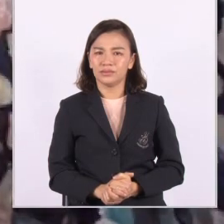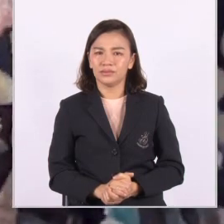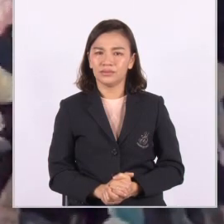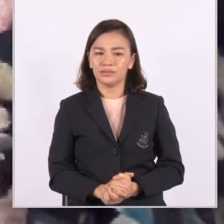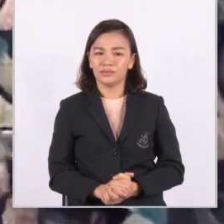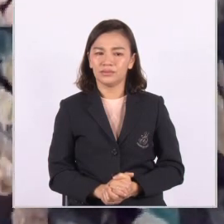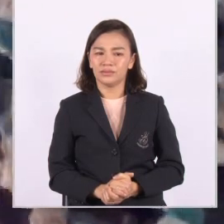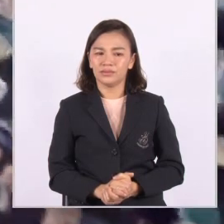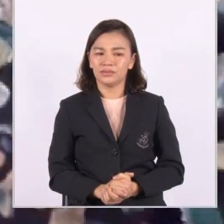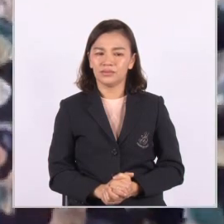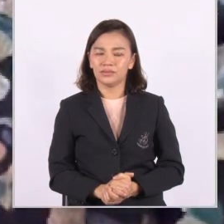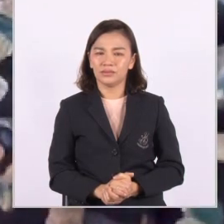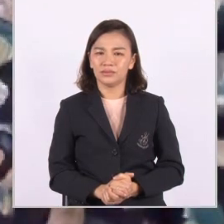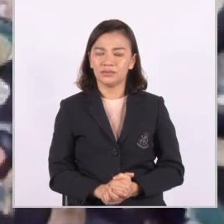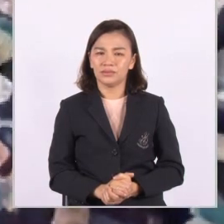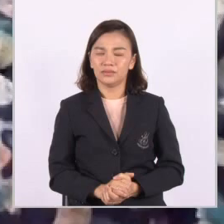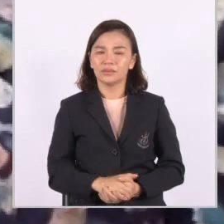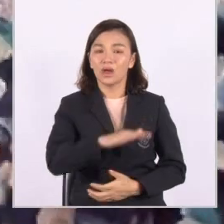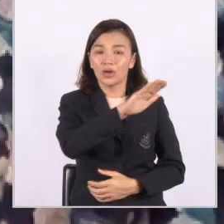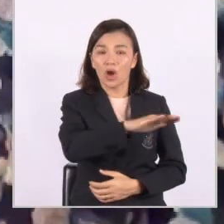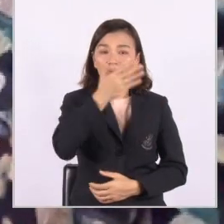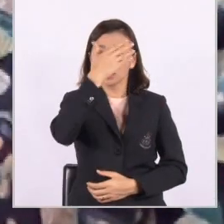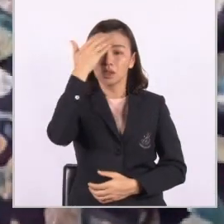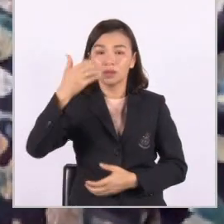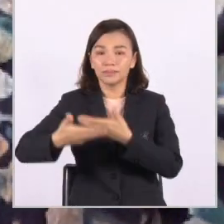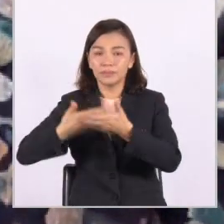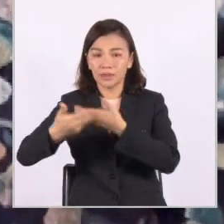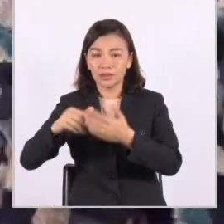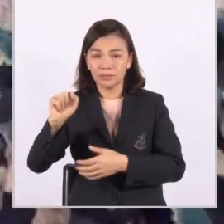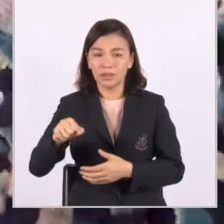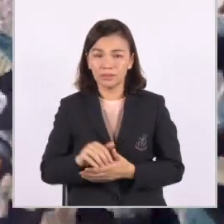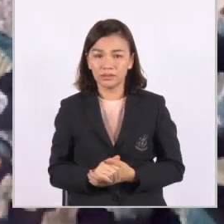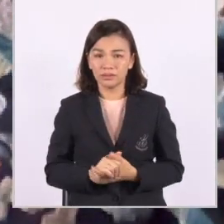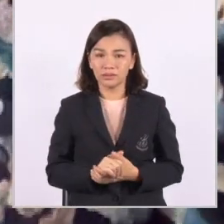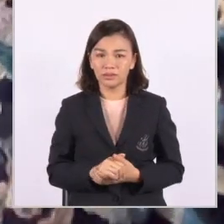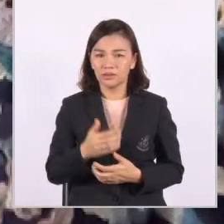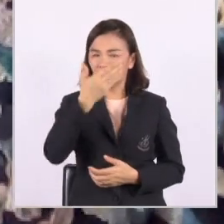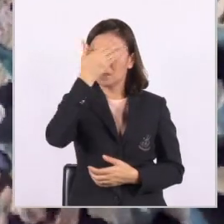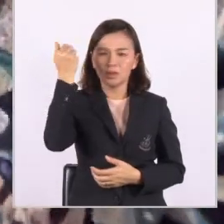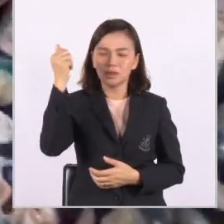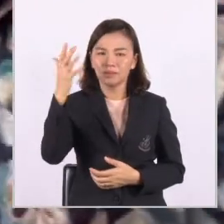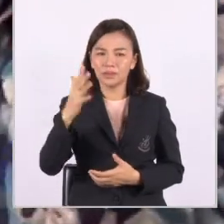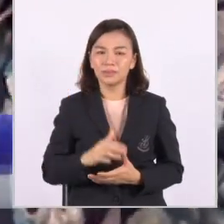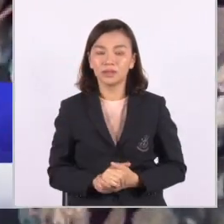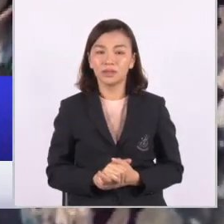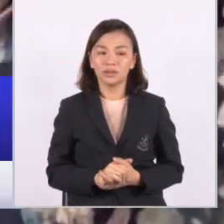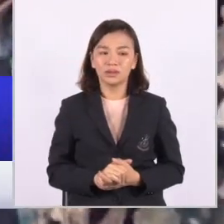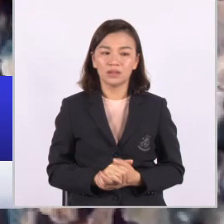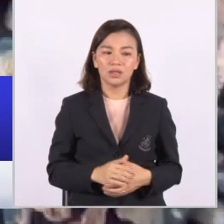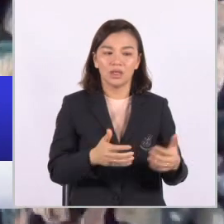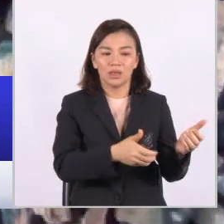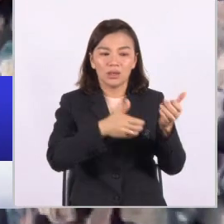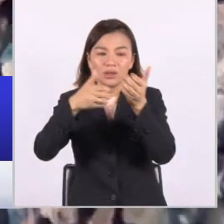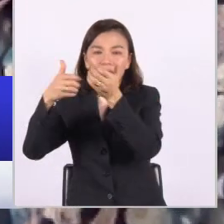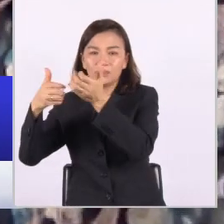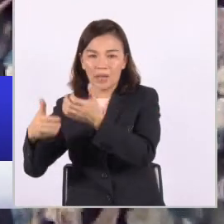ลืมน้องไว้เนี่ยก็คือขายของใช่ไหมหรือ ไม่ได้ลืมน้อง คือเราออกมาแล้วเน า ะ